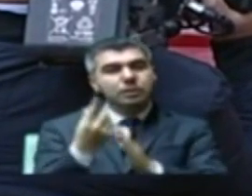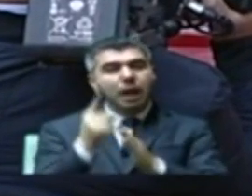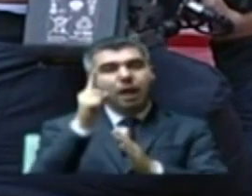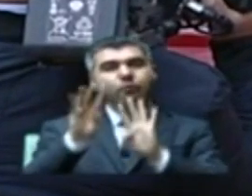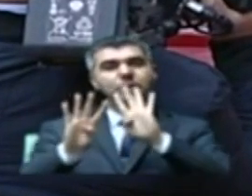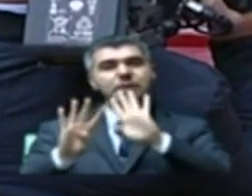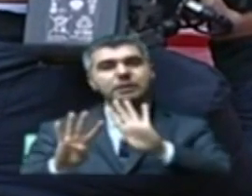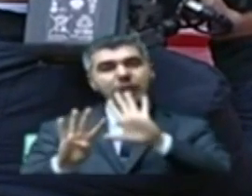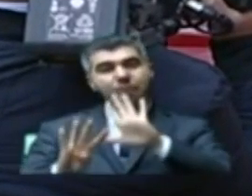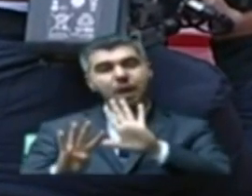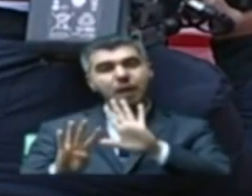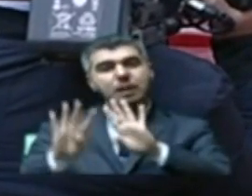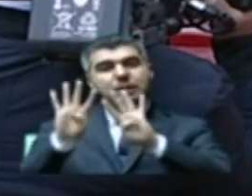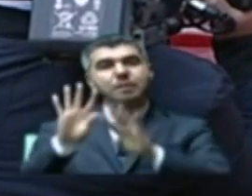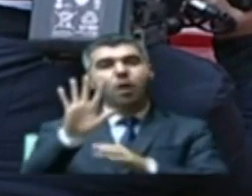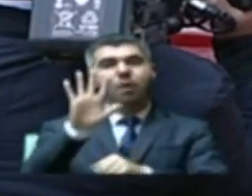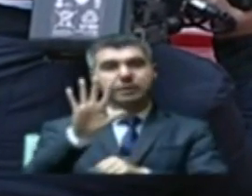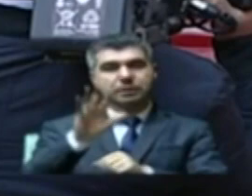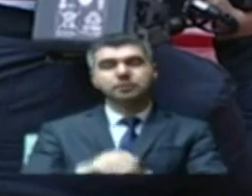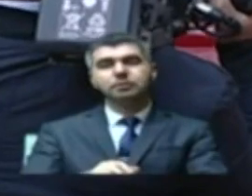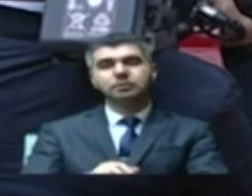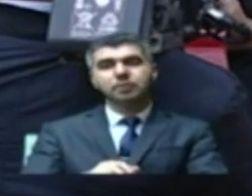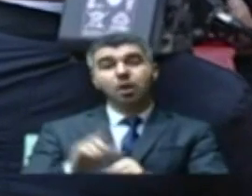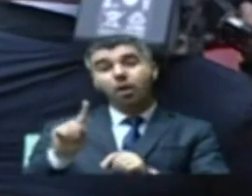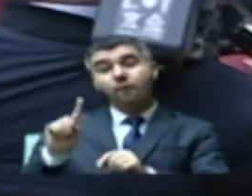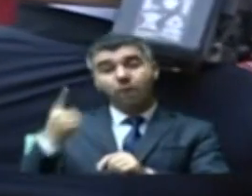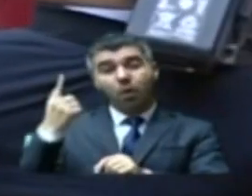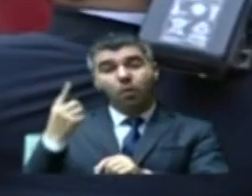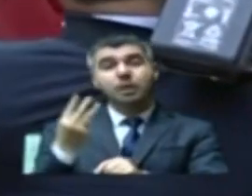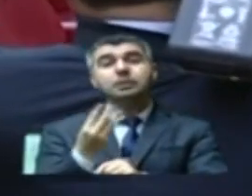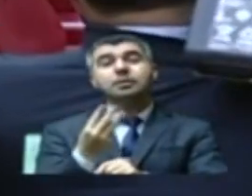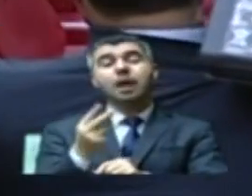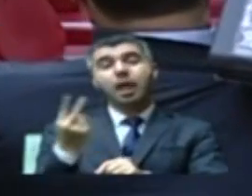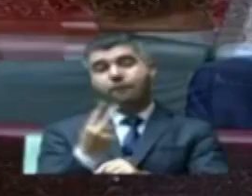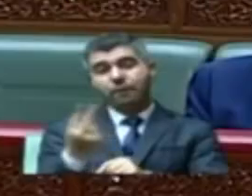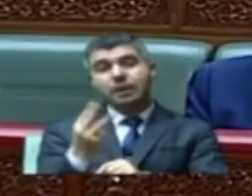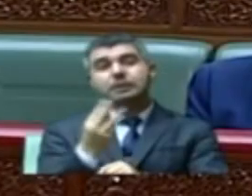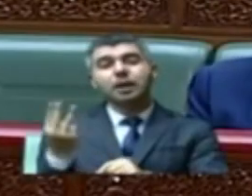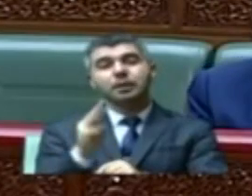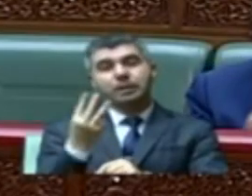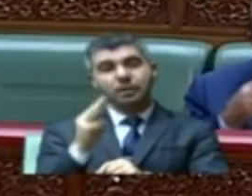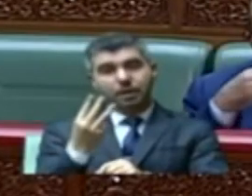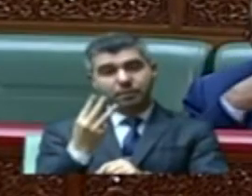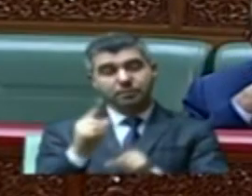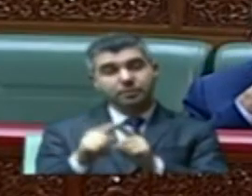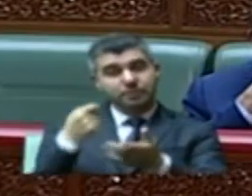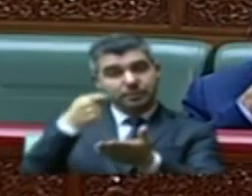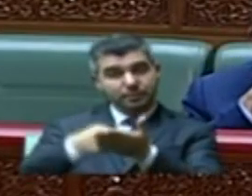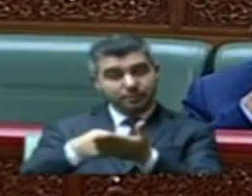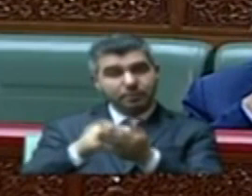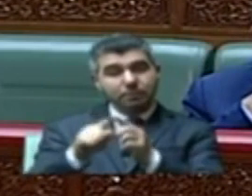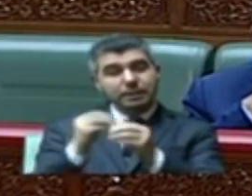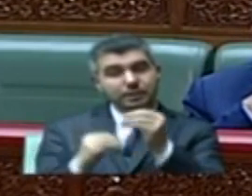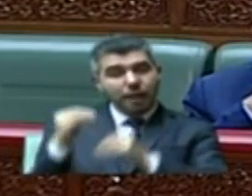58 راه في البداية كان المبلغ ديالها 23 درهم، وعرفت زيادات متعددة كانت آخرها هي الزيادة